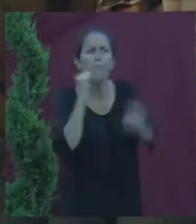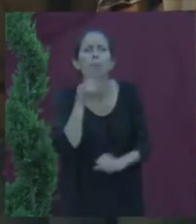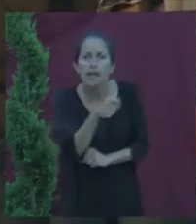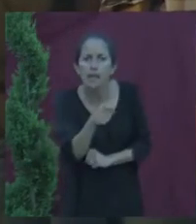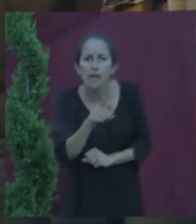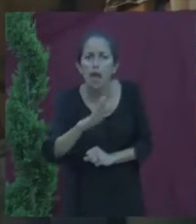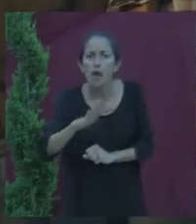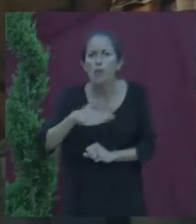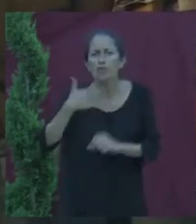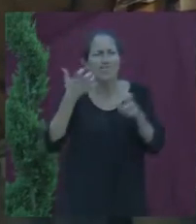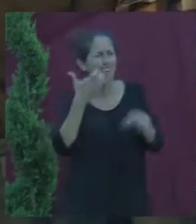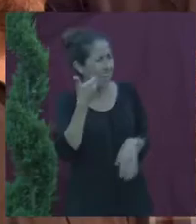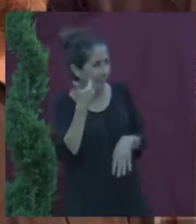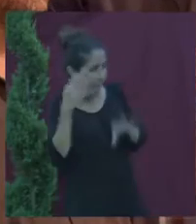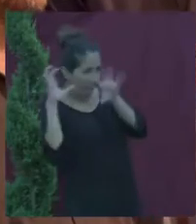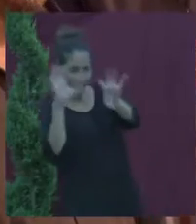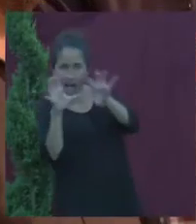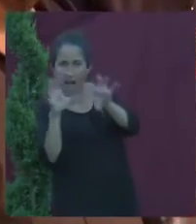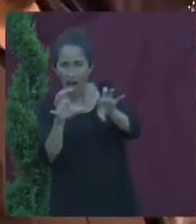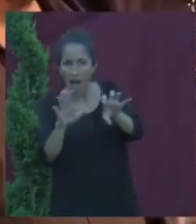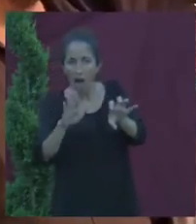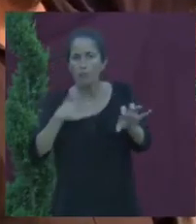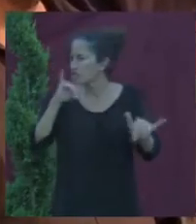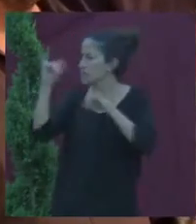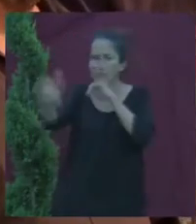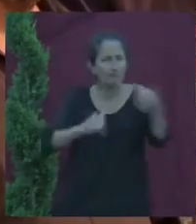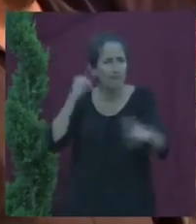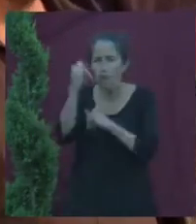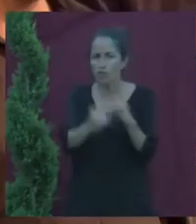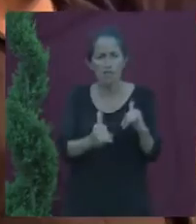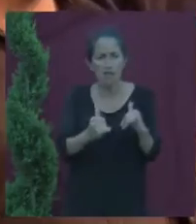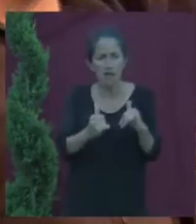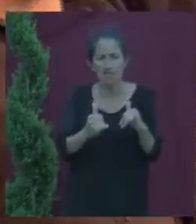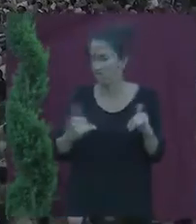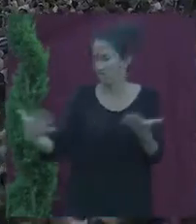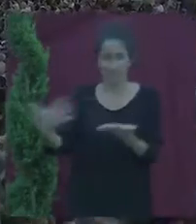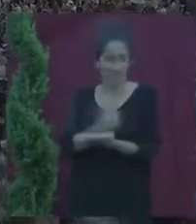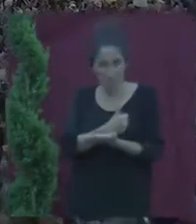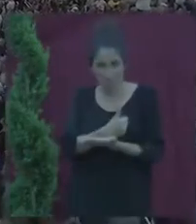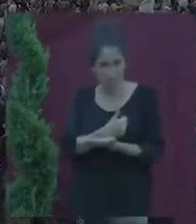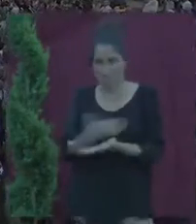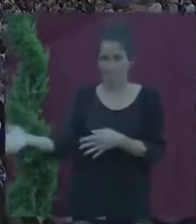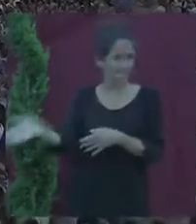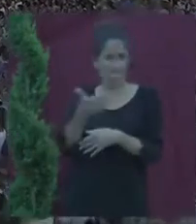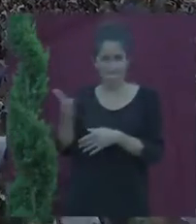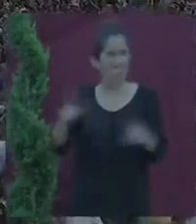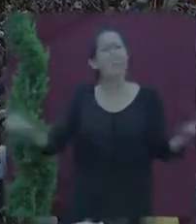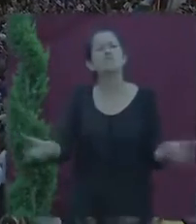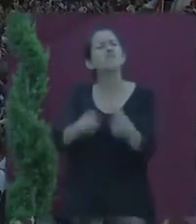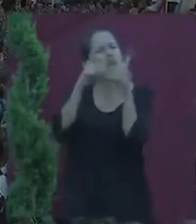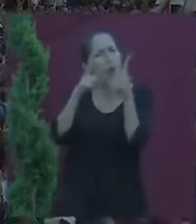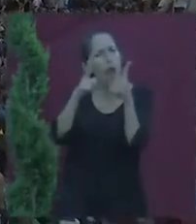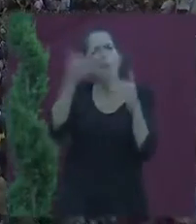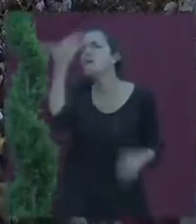o potser se'n riguen, potser et delaten. Tot això són banalitats. Allò